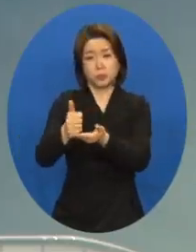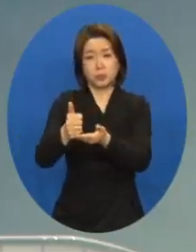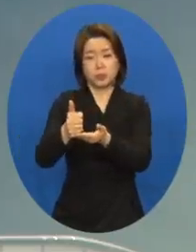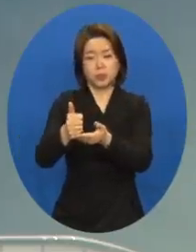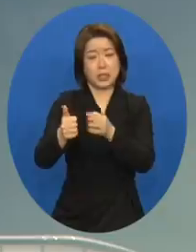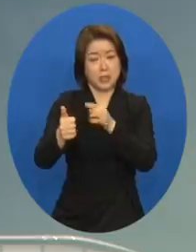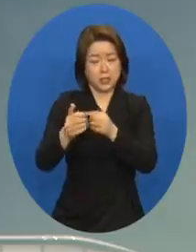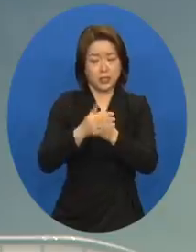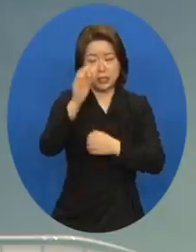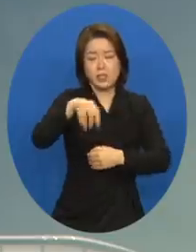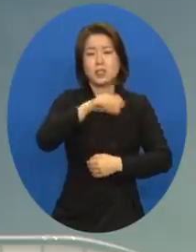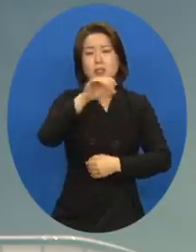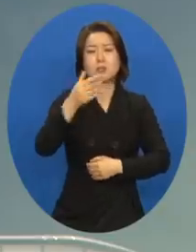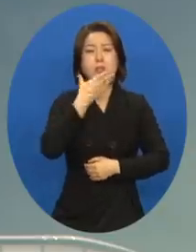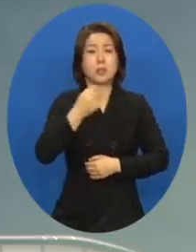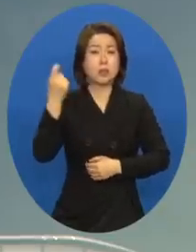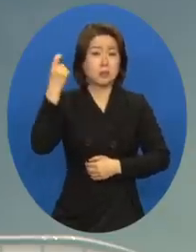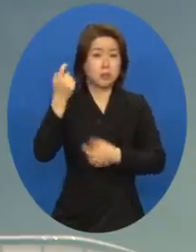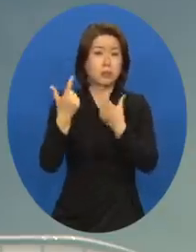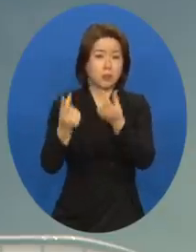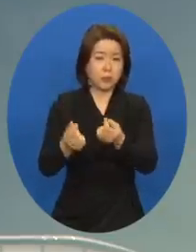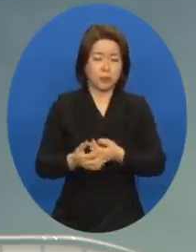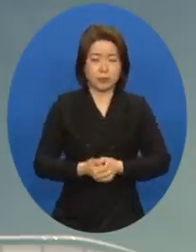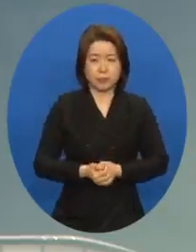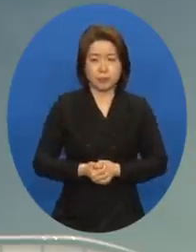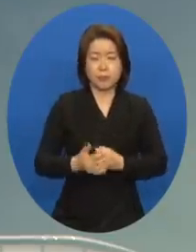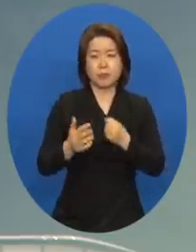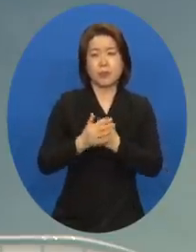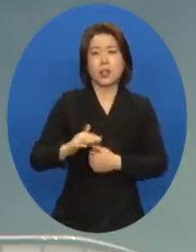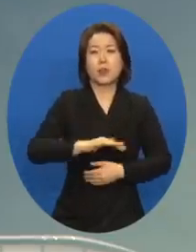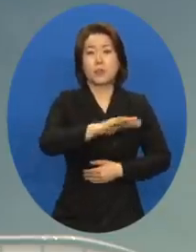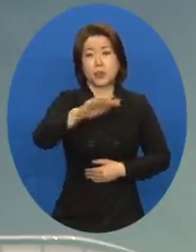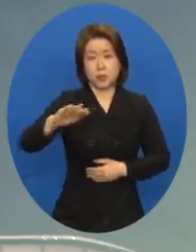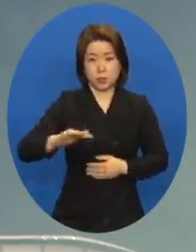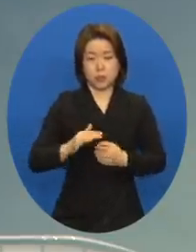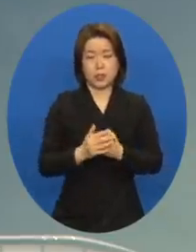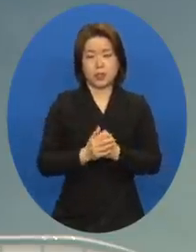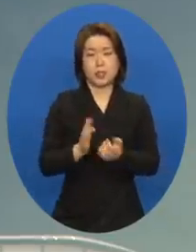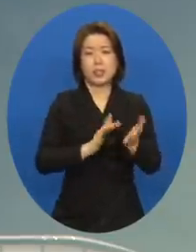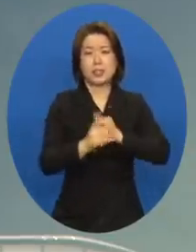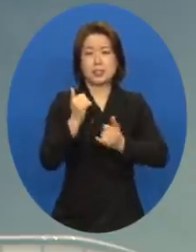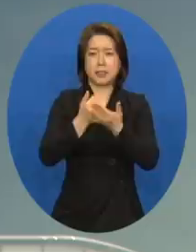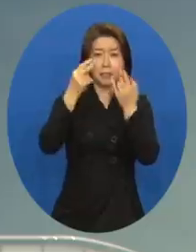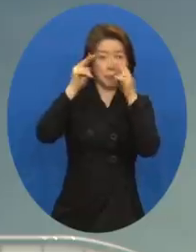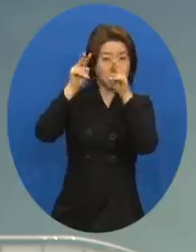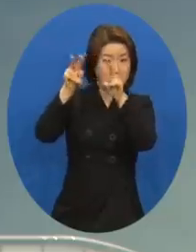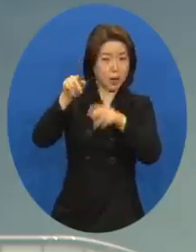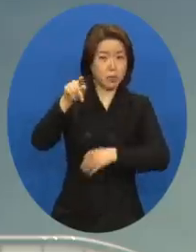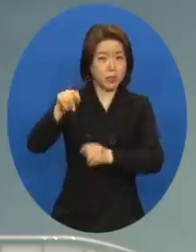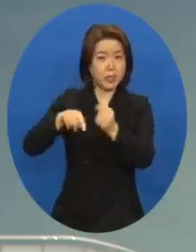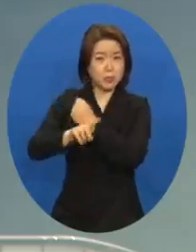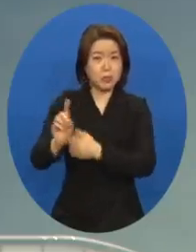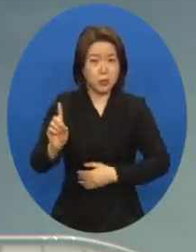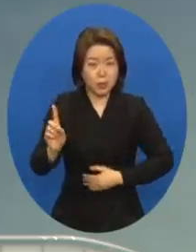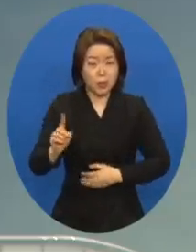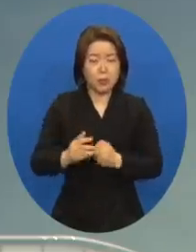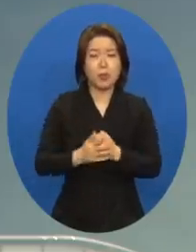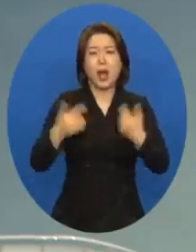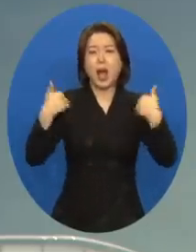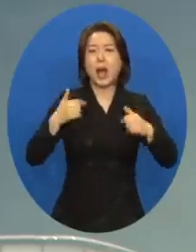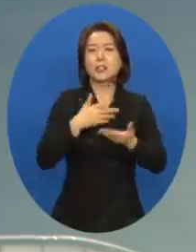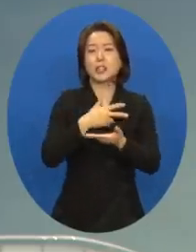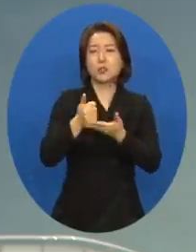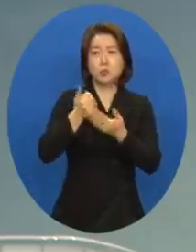이것이 십자가의 복음입니다. 그러므로 우리가 예수님을 바라본다는 것은 항상